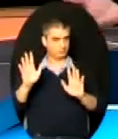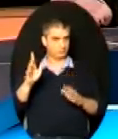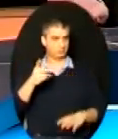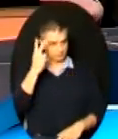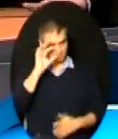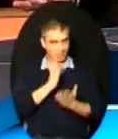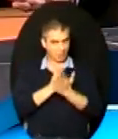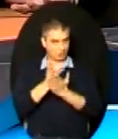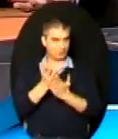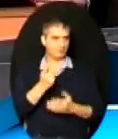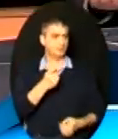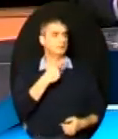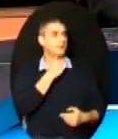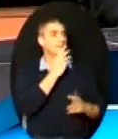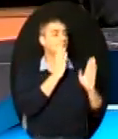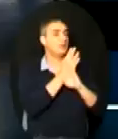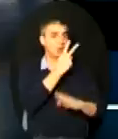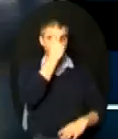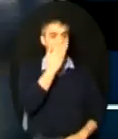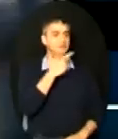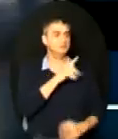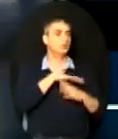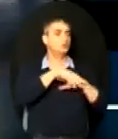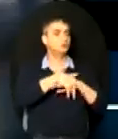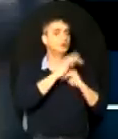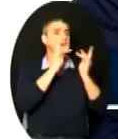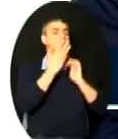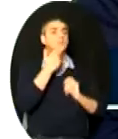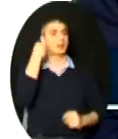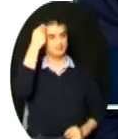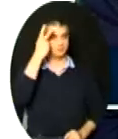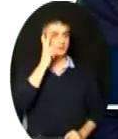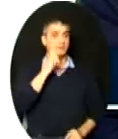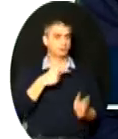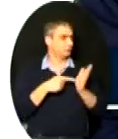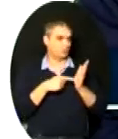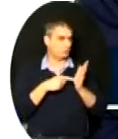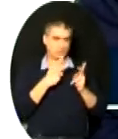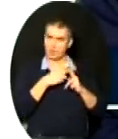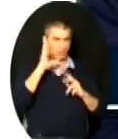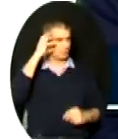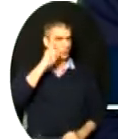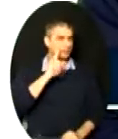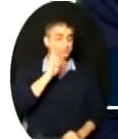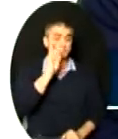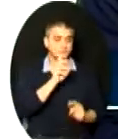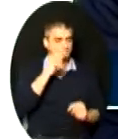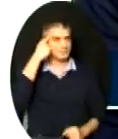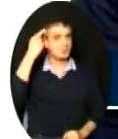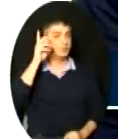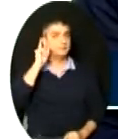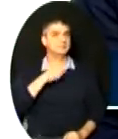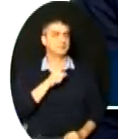הגיוניים והוגנים. שהטרור הערבי הישראלי יושפע מהסכסוך הישראלי-פלסטיני, ויש לו סיבות, זה לא רק מטורפים, זה אנשים שיש להם אידיאולוגיה,